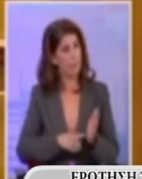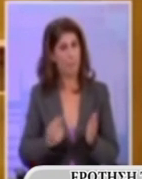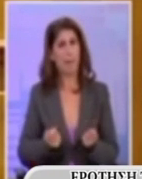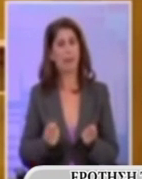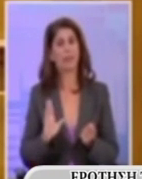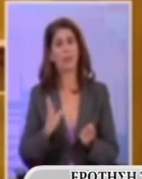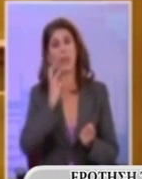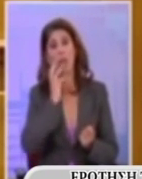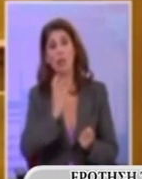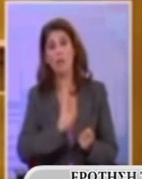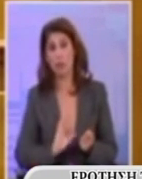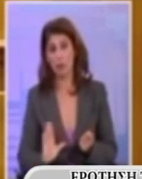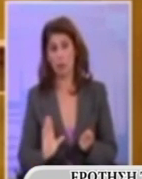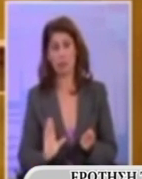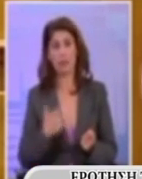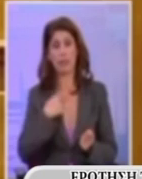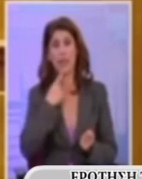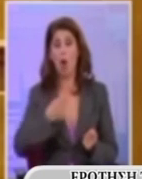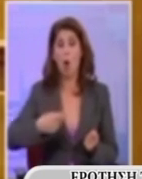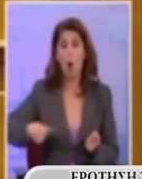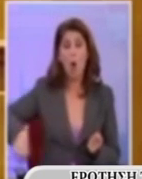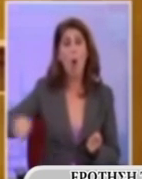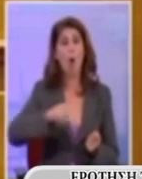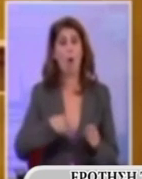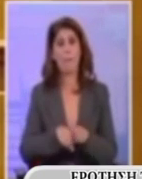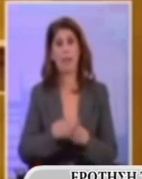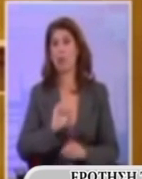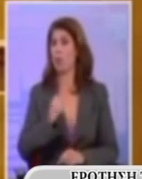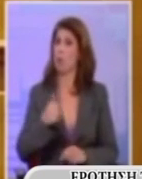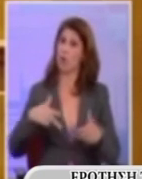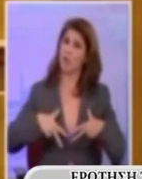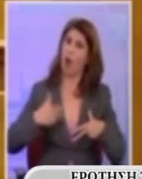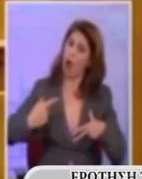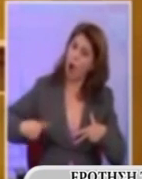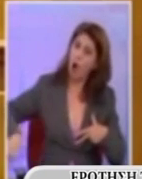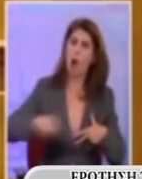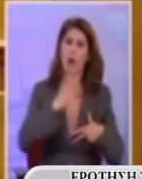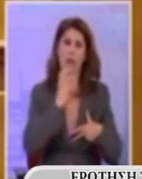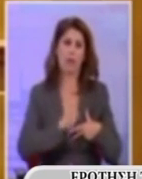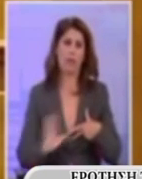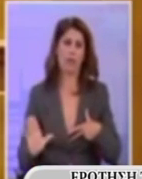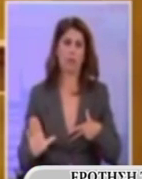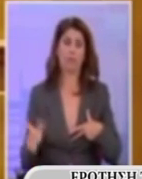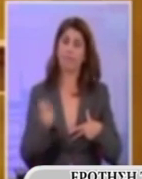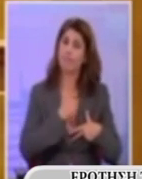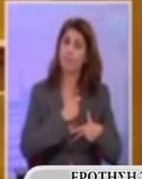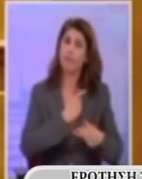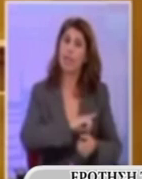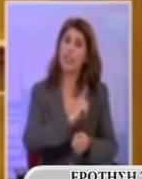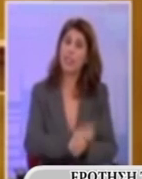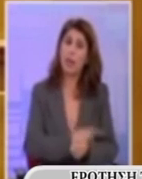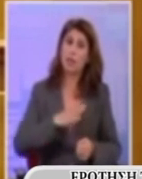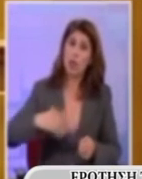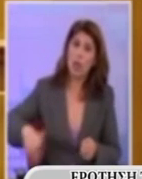στην αξιοποίηση αυτών των πόρων σε άλλες τους ανάγκες. Και τόπι των ανωτέρων ερωτώνται οι κύριοι υπουργοί, πόσα σχολεία της χώρας μας διαθέτουν